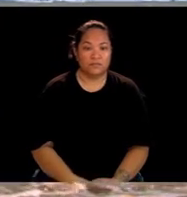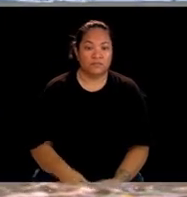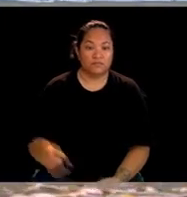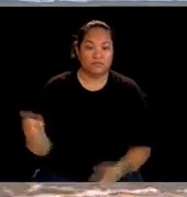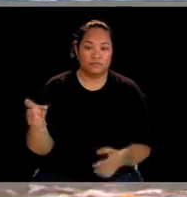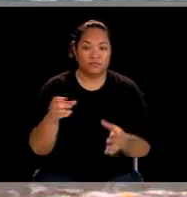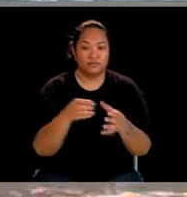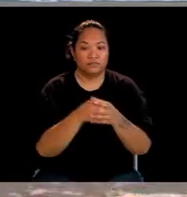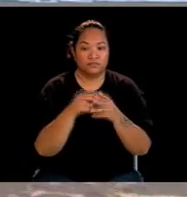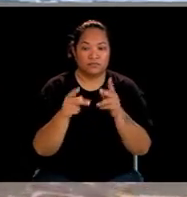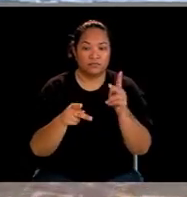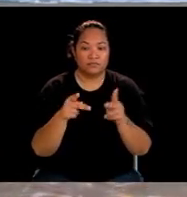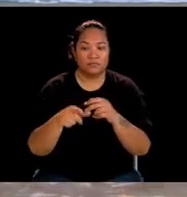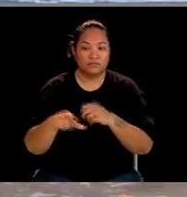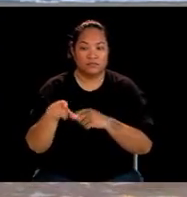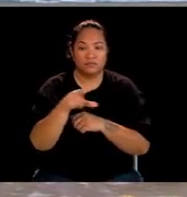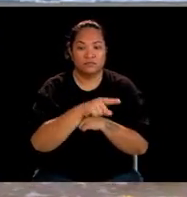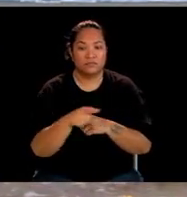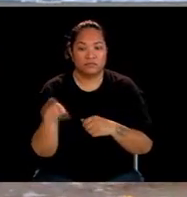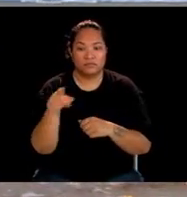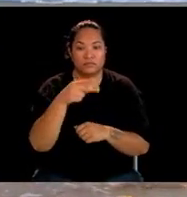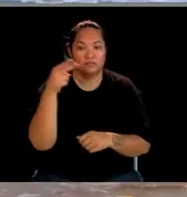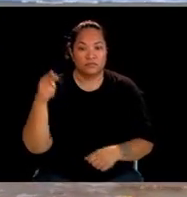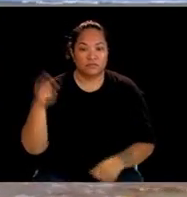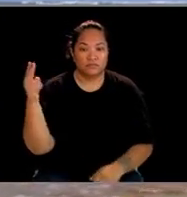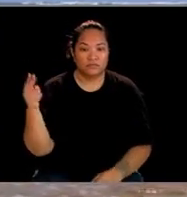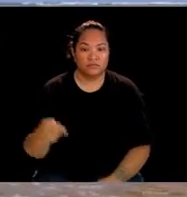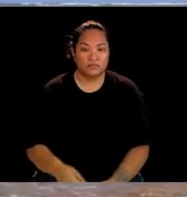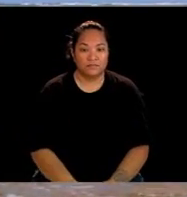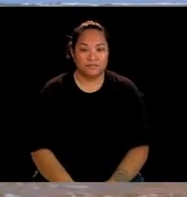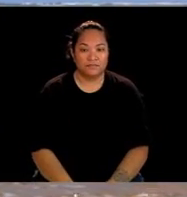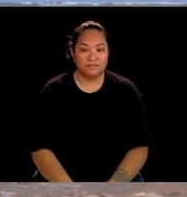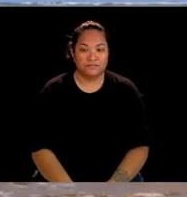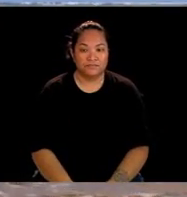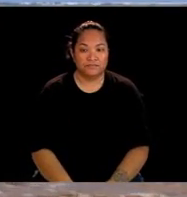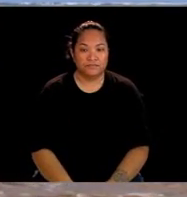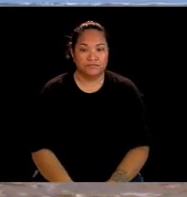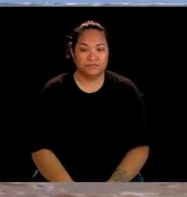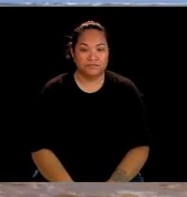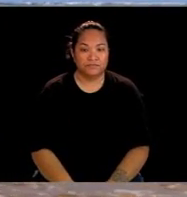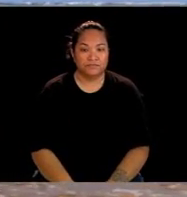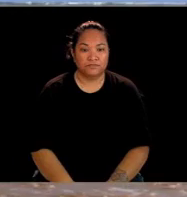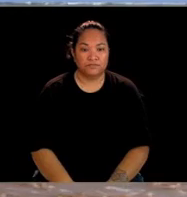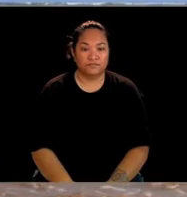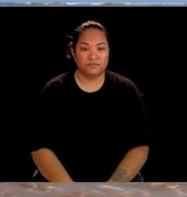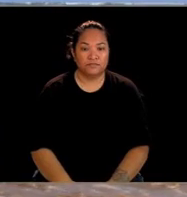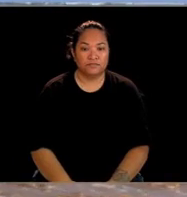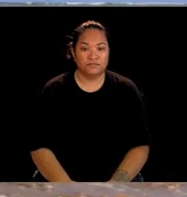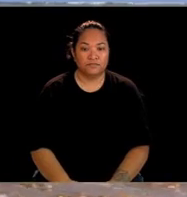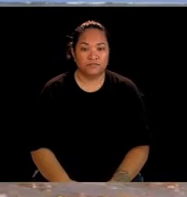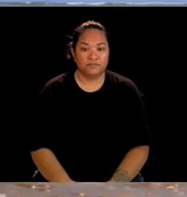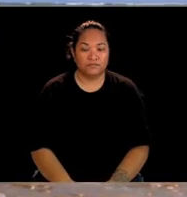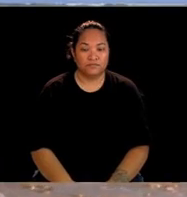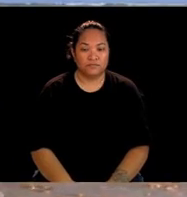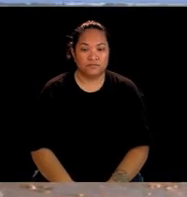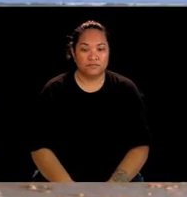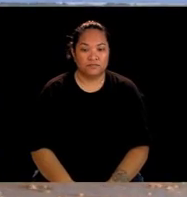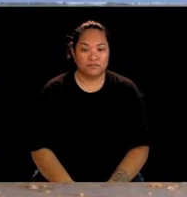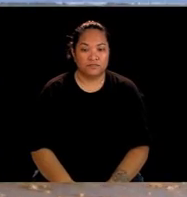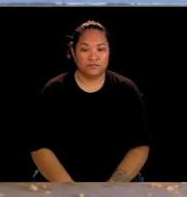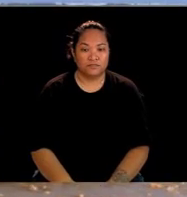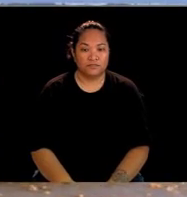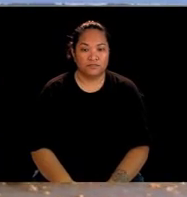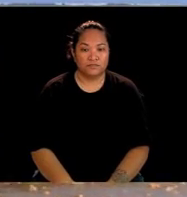Ini siha na etong taw gi iinet nun itaw tano siha, tumutuhon sumatsalani mo na.